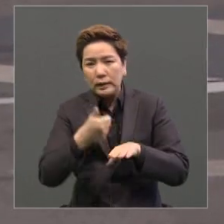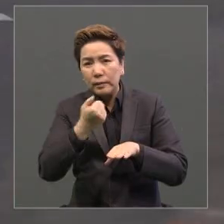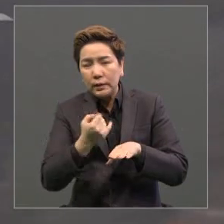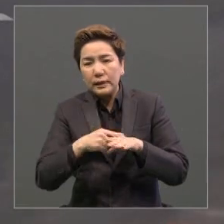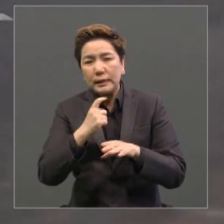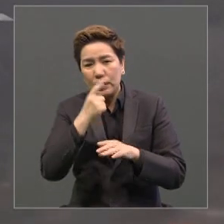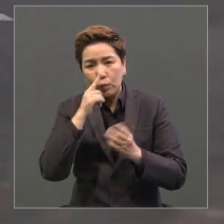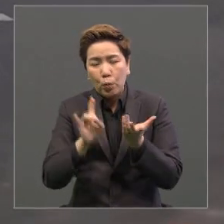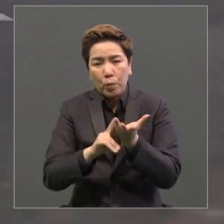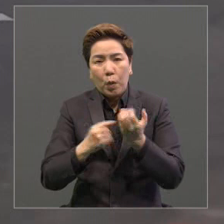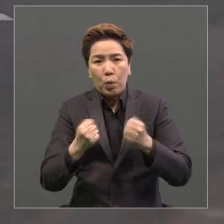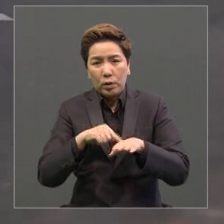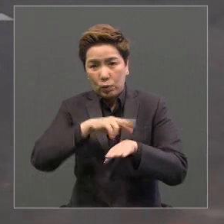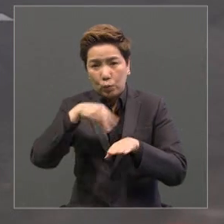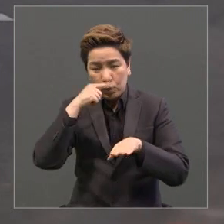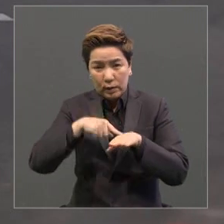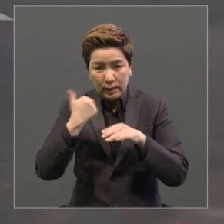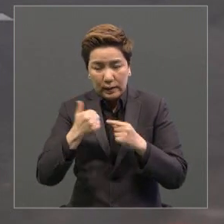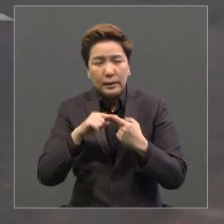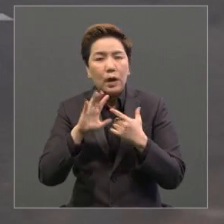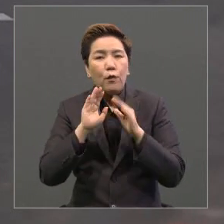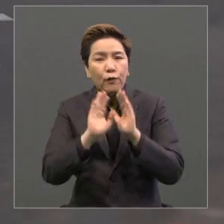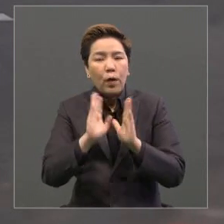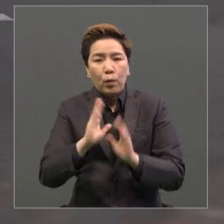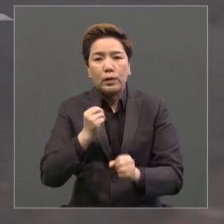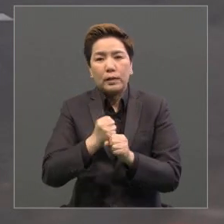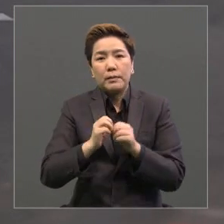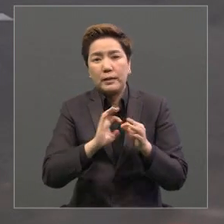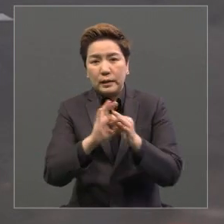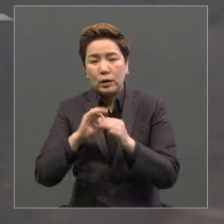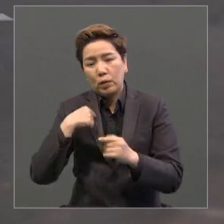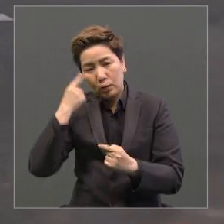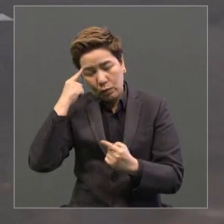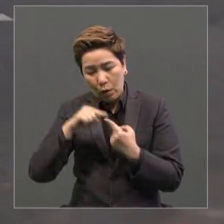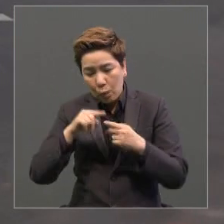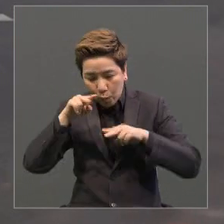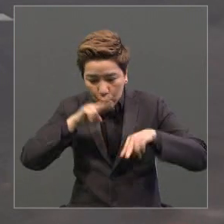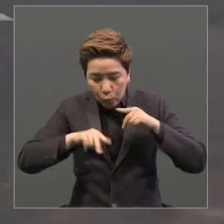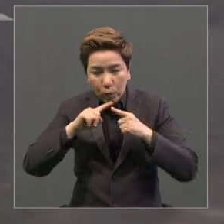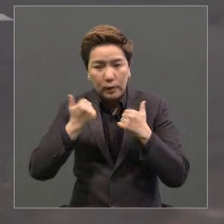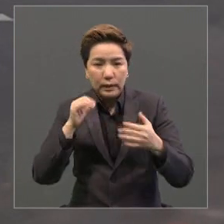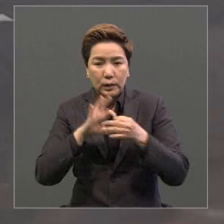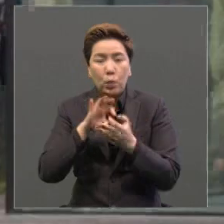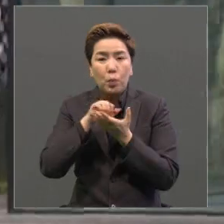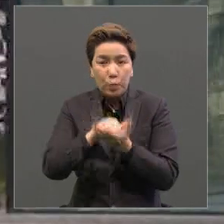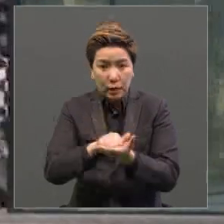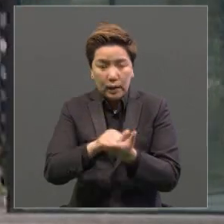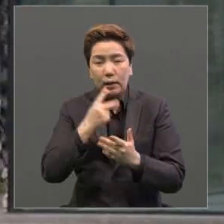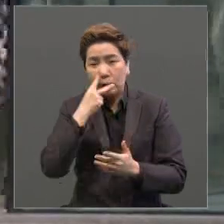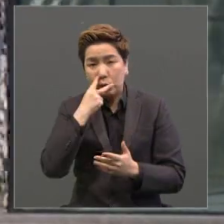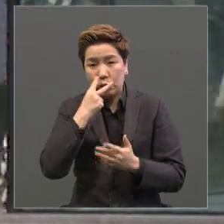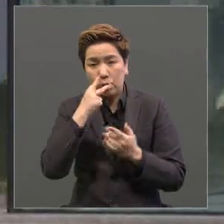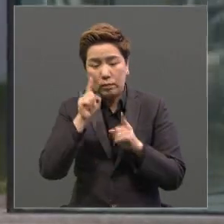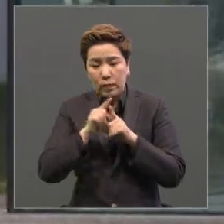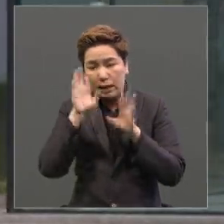ปลอดภัยแล้วก็คุณภาพของรถทัวร์เพิ่มเข้าไปด้วยแล้วก็อยากจะฝากให้หน่วยงานที่เกี่ยวข้องเนี่ยช่วยเข้าไปกำกับดูแลเรื่องของการให้บริการที่จะ